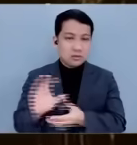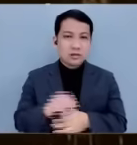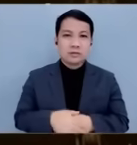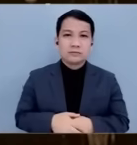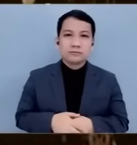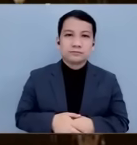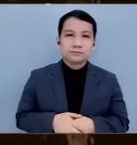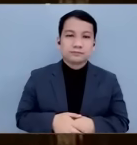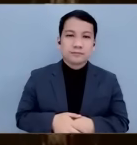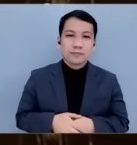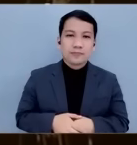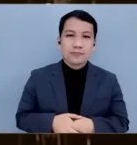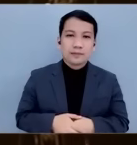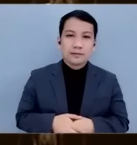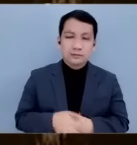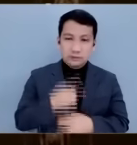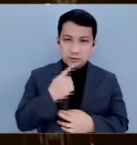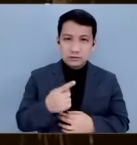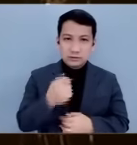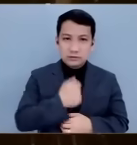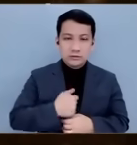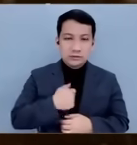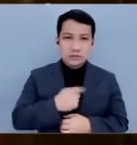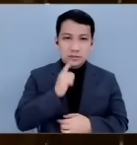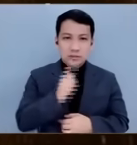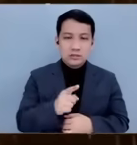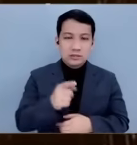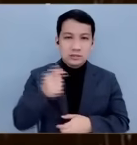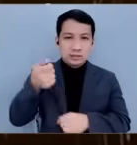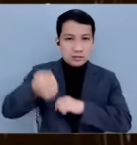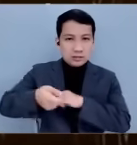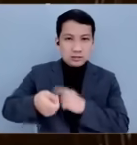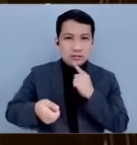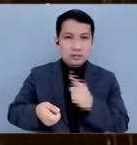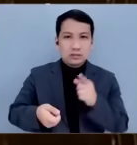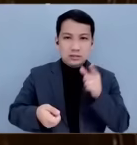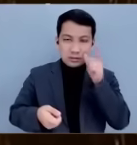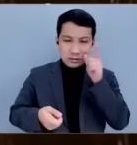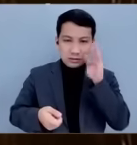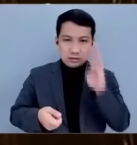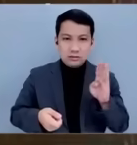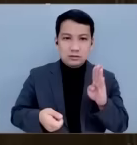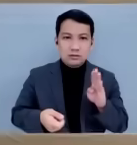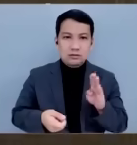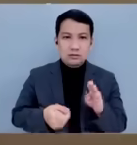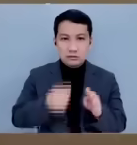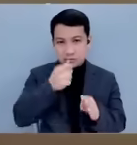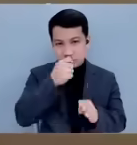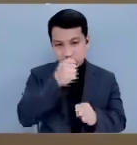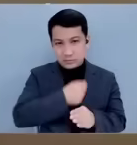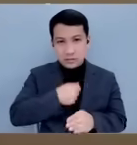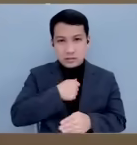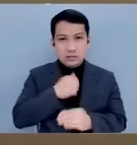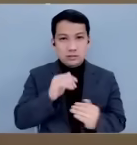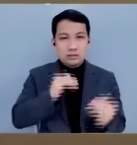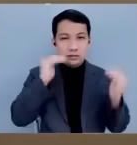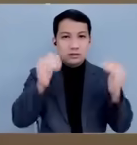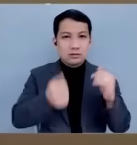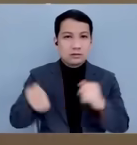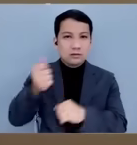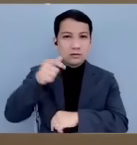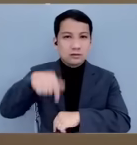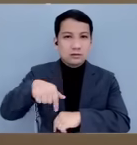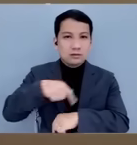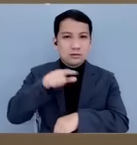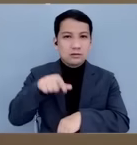Sa kabila niyan, humingi pa rin ng paumanhin sa Korte Suprema si Badoy. I would like to apologize to the highest court in the land for